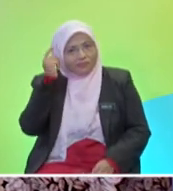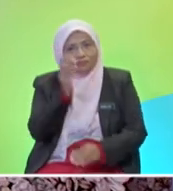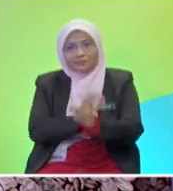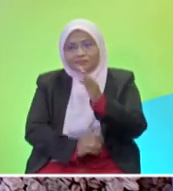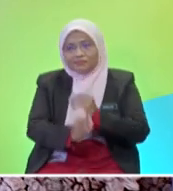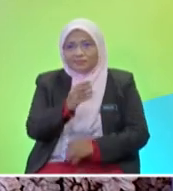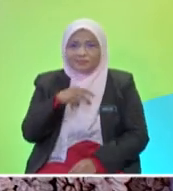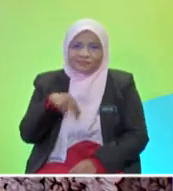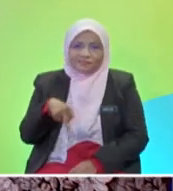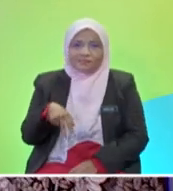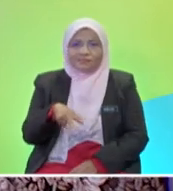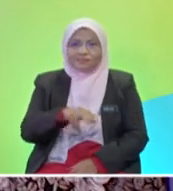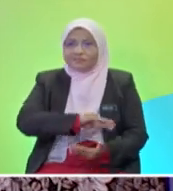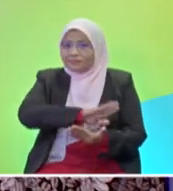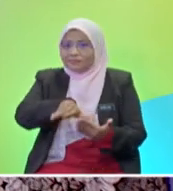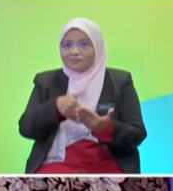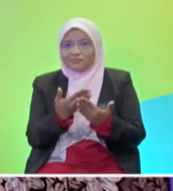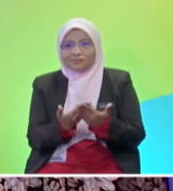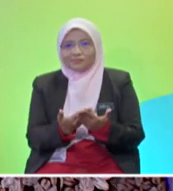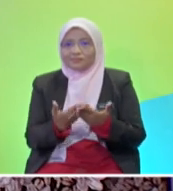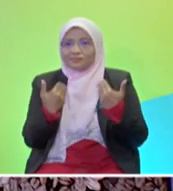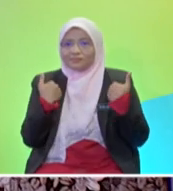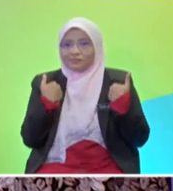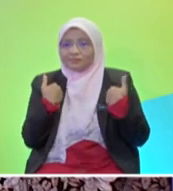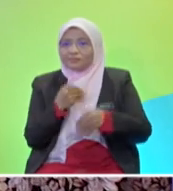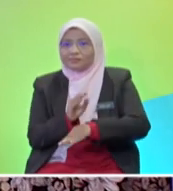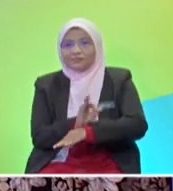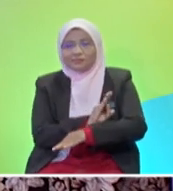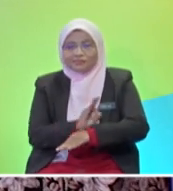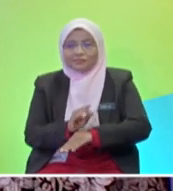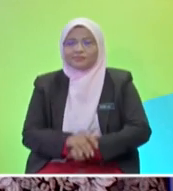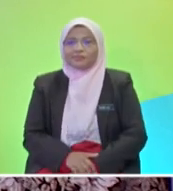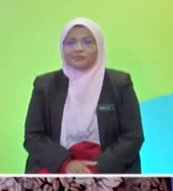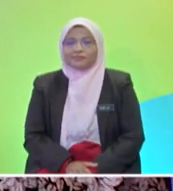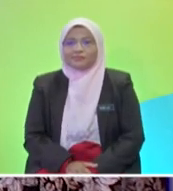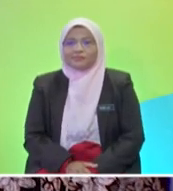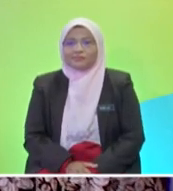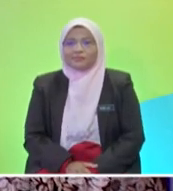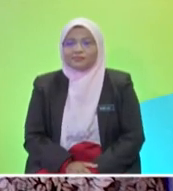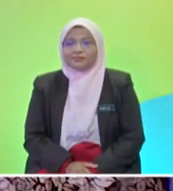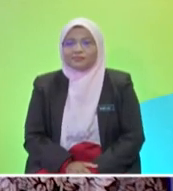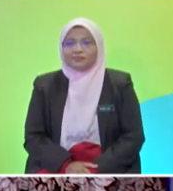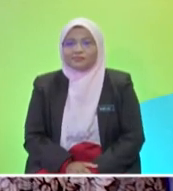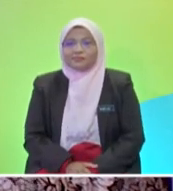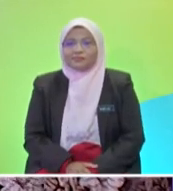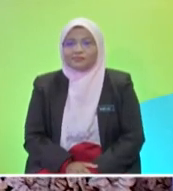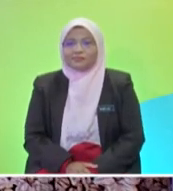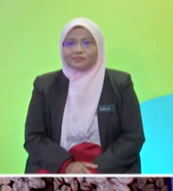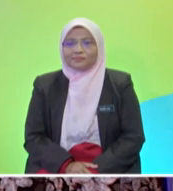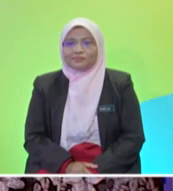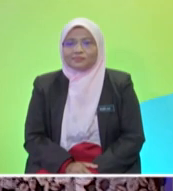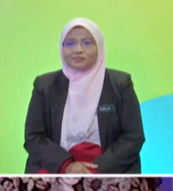ada kaki, itu kita punya anggota badan. Jadi lima perkara yang Mira belajar tadi itu adalah